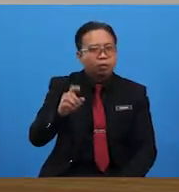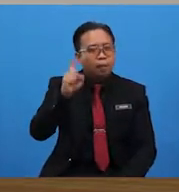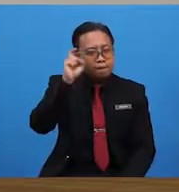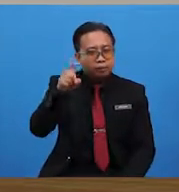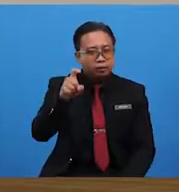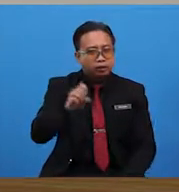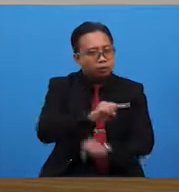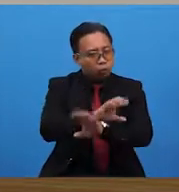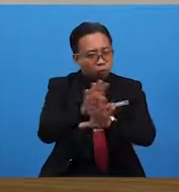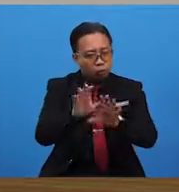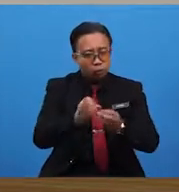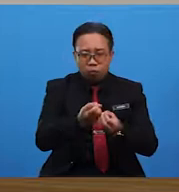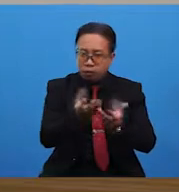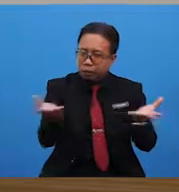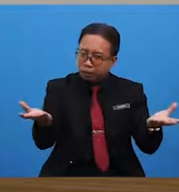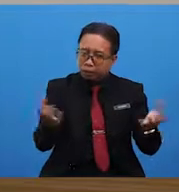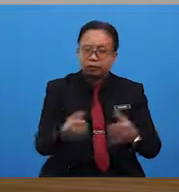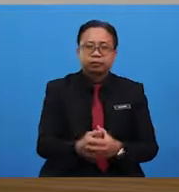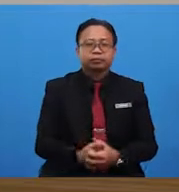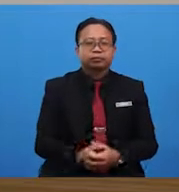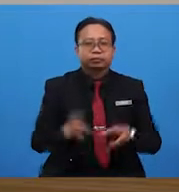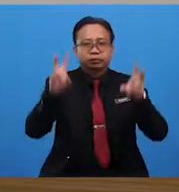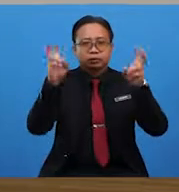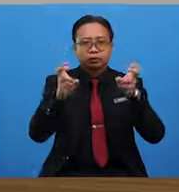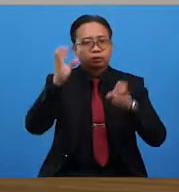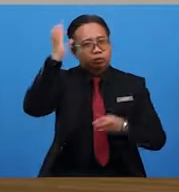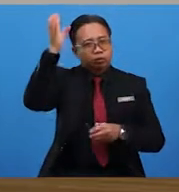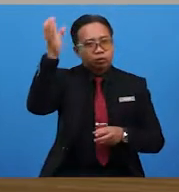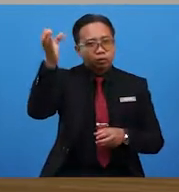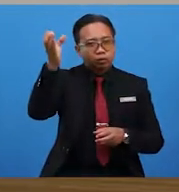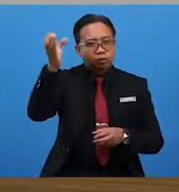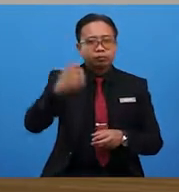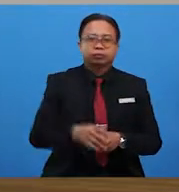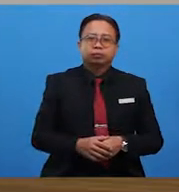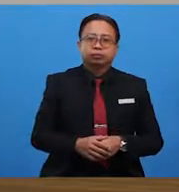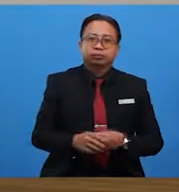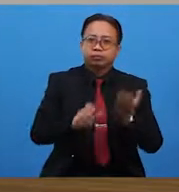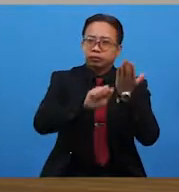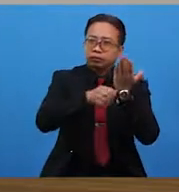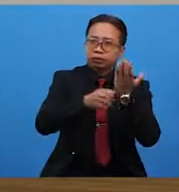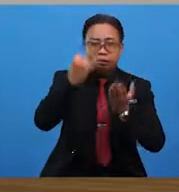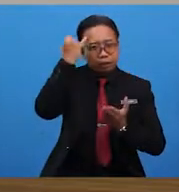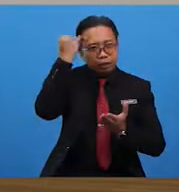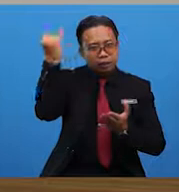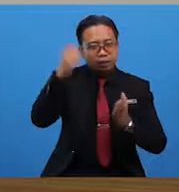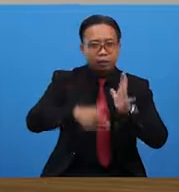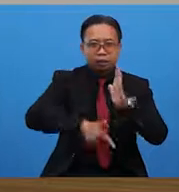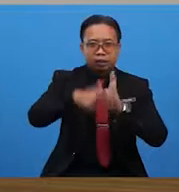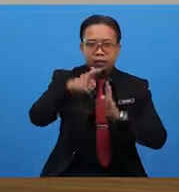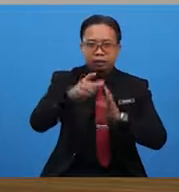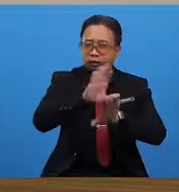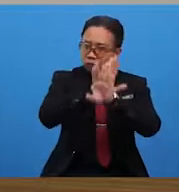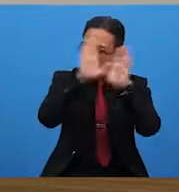tema dan menentukan subjek konsep serta kandungan supaya keaslian ide jelas yo